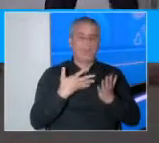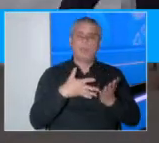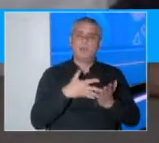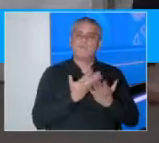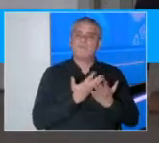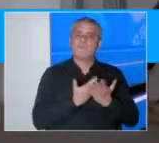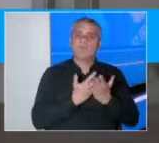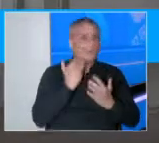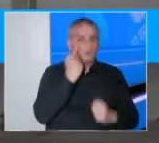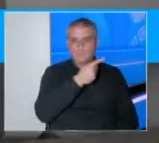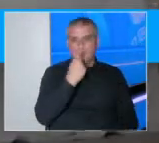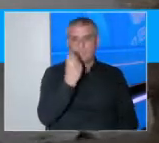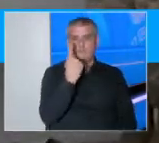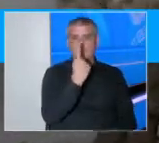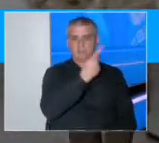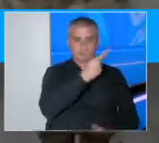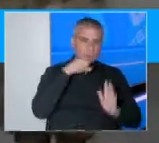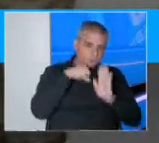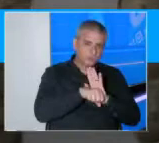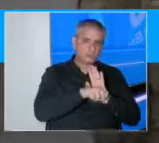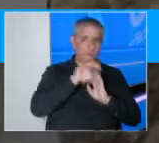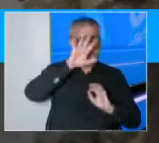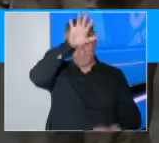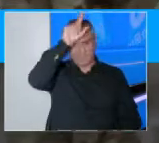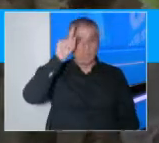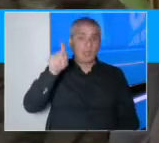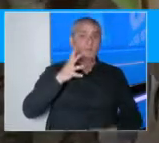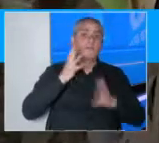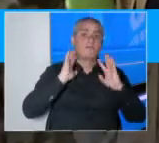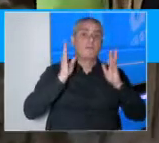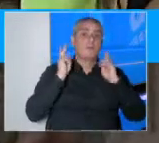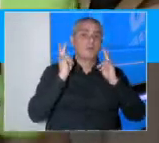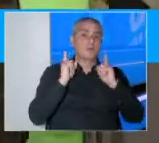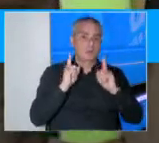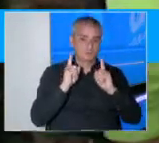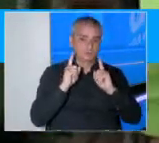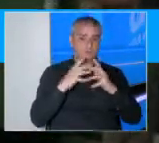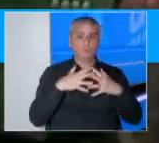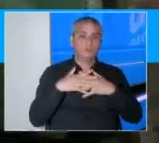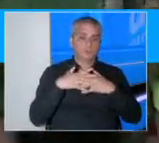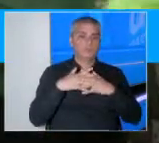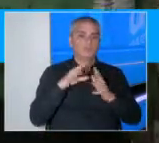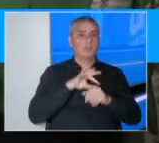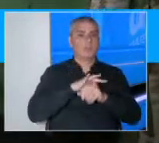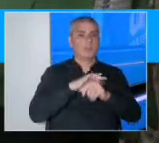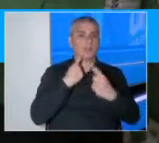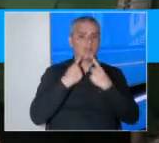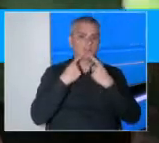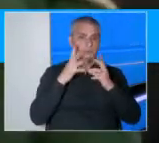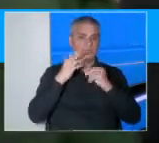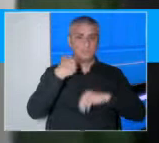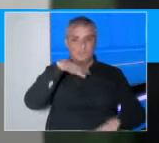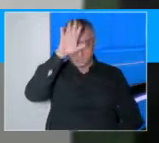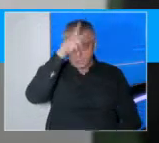הברית, זה התיק היחידי שהיא משקיעה בו, התיק האיראני, ומאוד חשוב, שארצות הברית תנהל את המסע ומתן עם